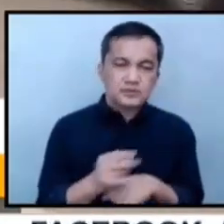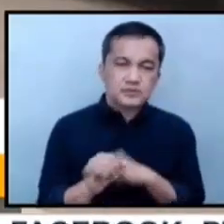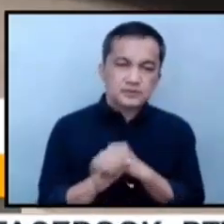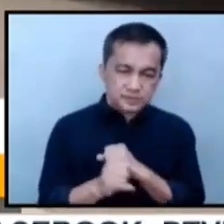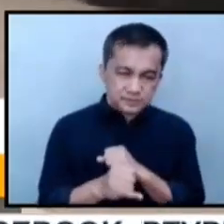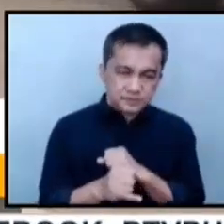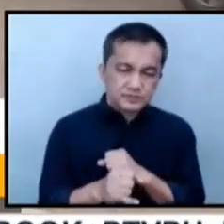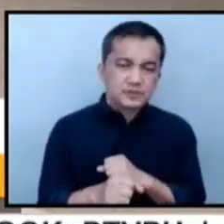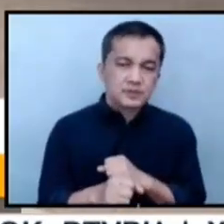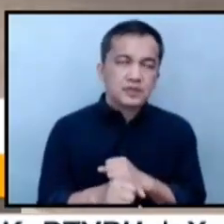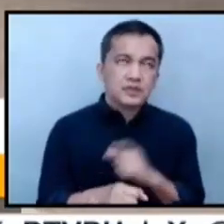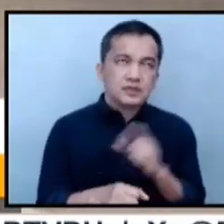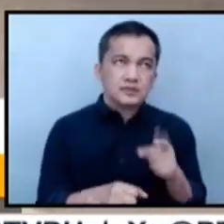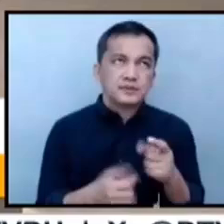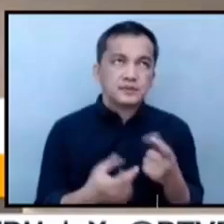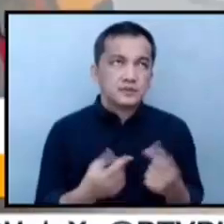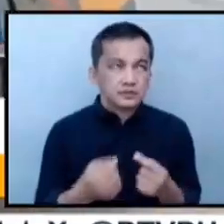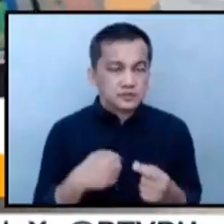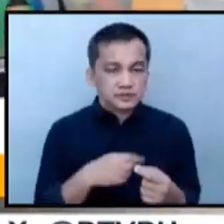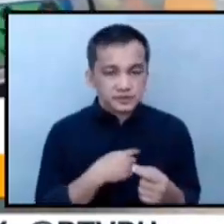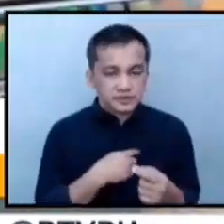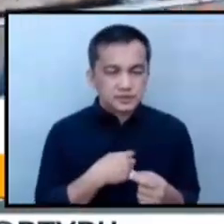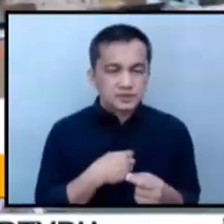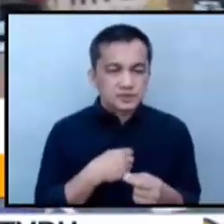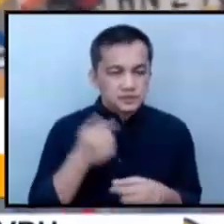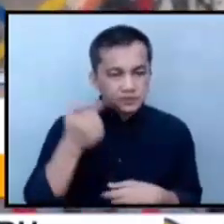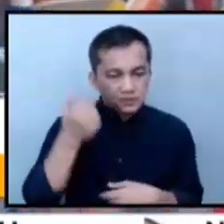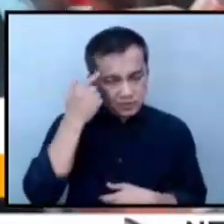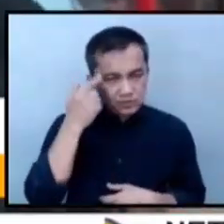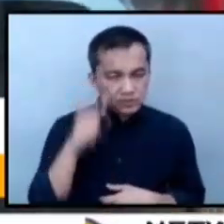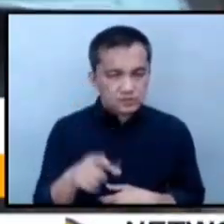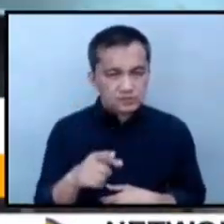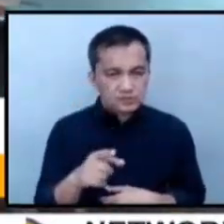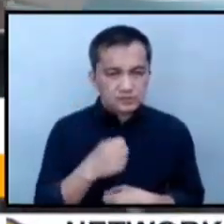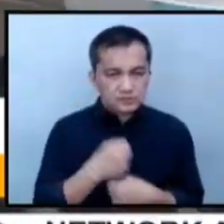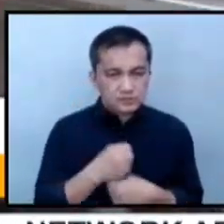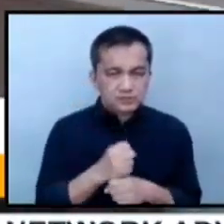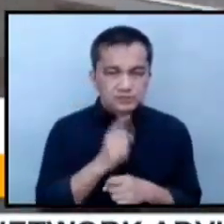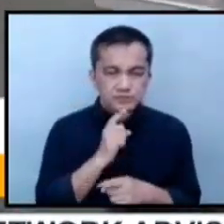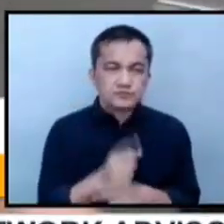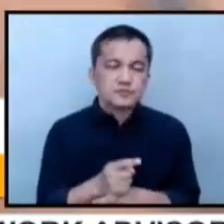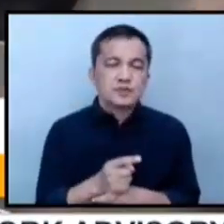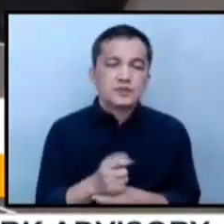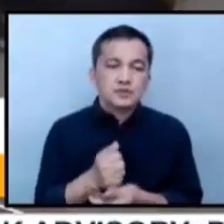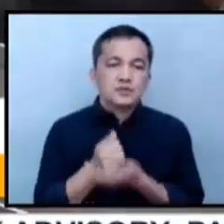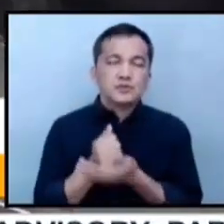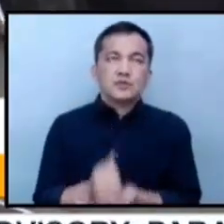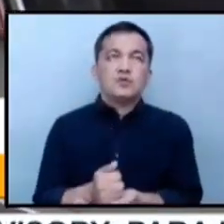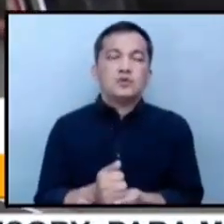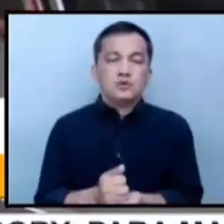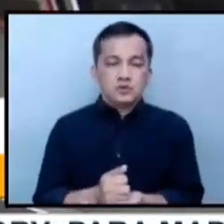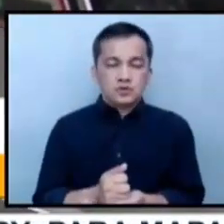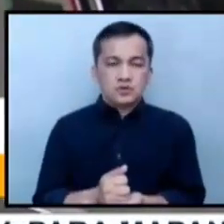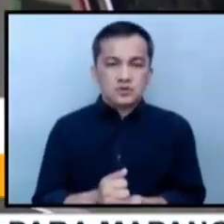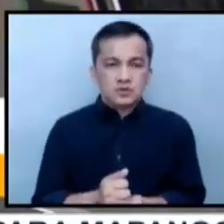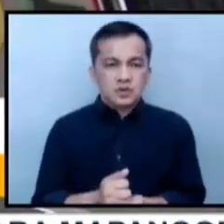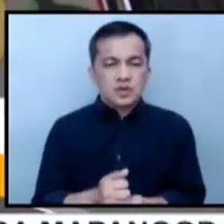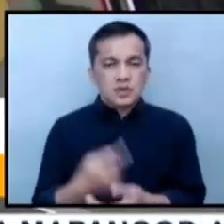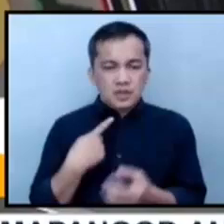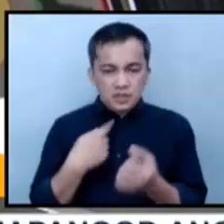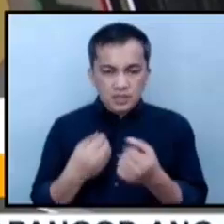nga po dapat ang gawin natin ang gawin ng pamahalaan ay siguraduhin na matutulungan natin meron tayong suportang